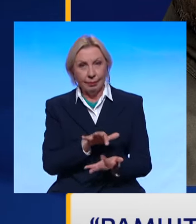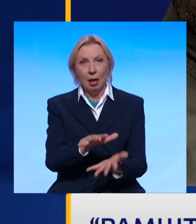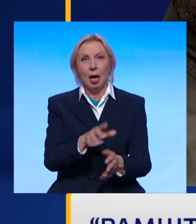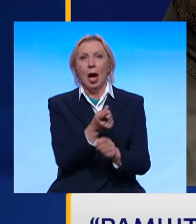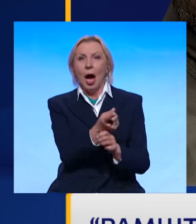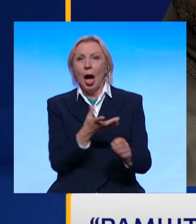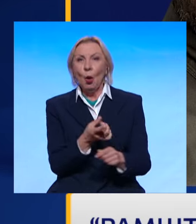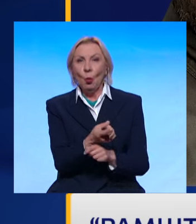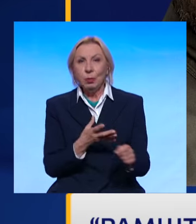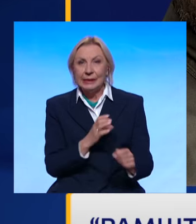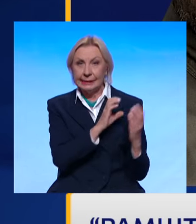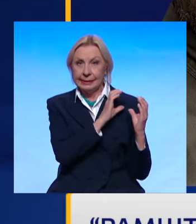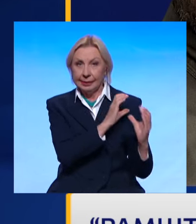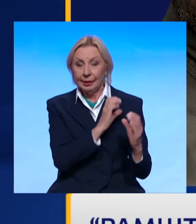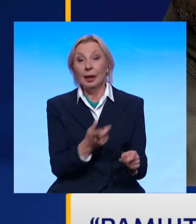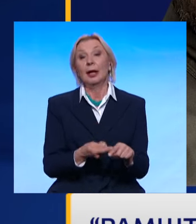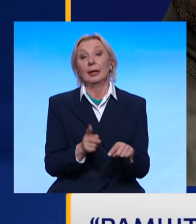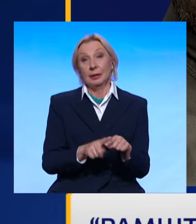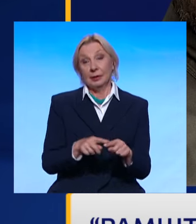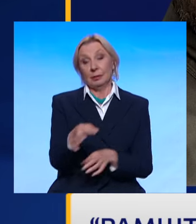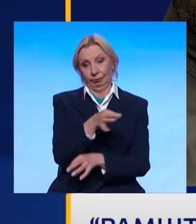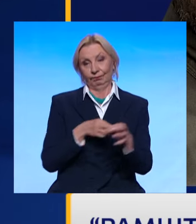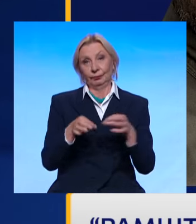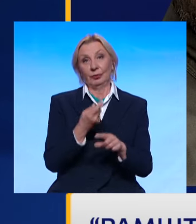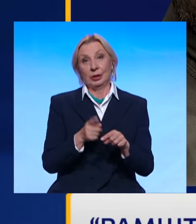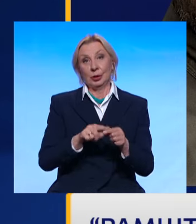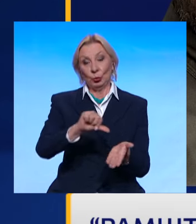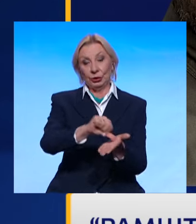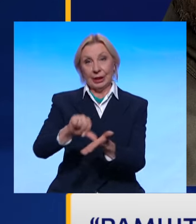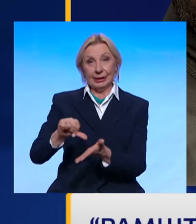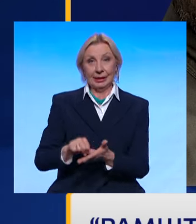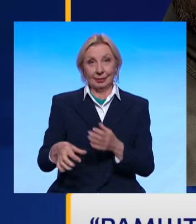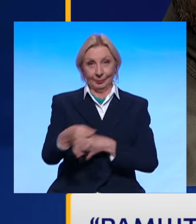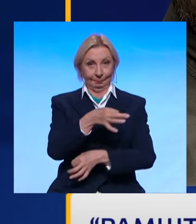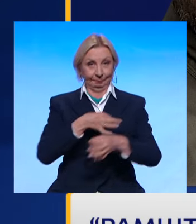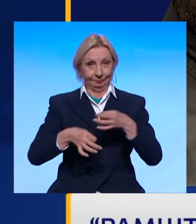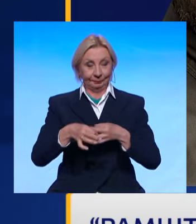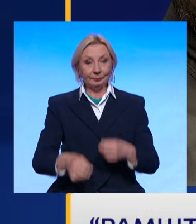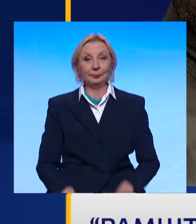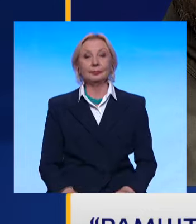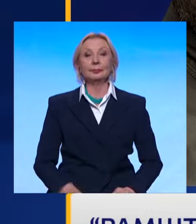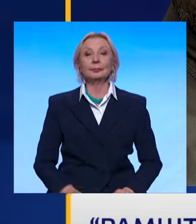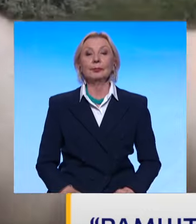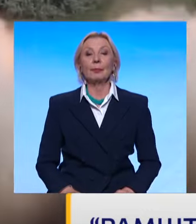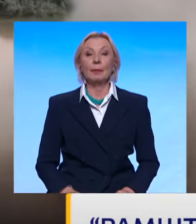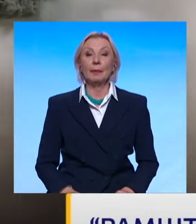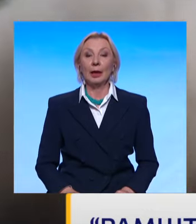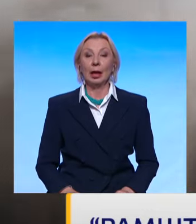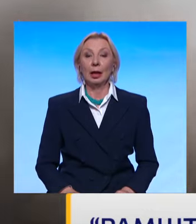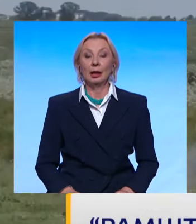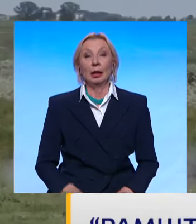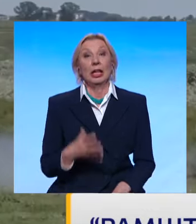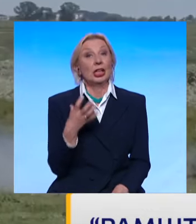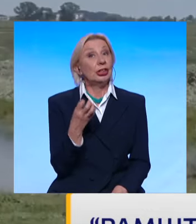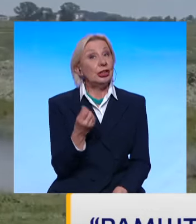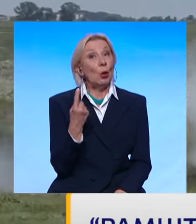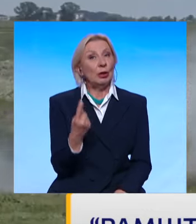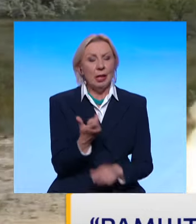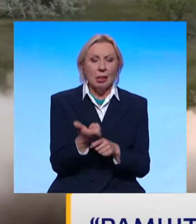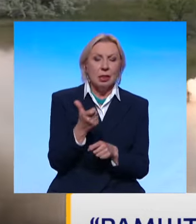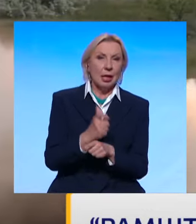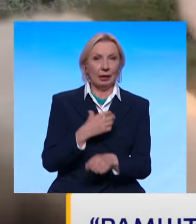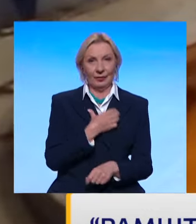моїми колегами, міністрами оборони, країн-учасниць контактної групи. Рустем Умєров, міністр оборони України. Ще одна